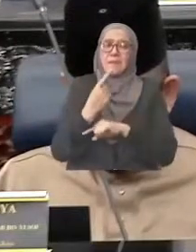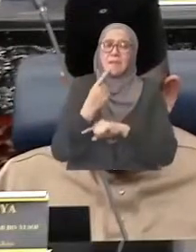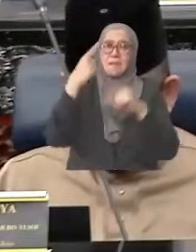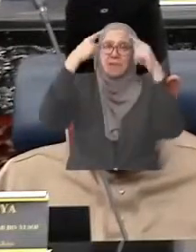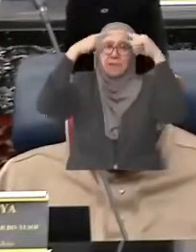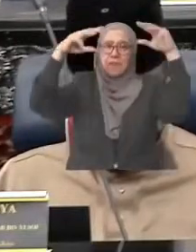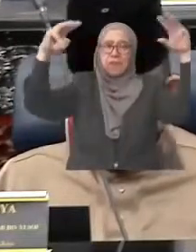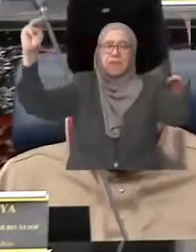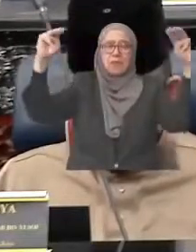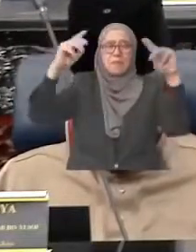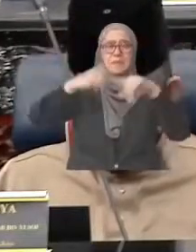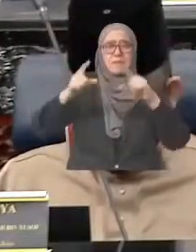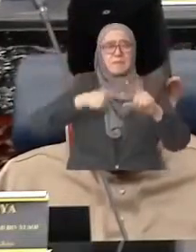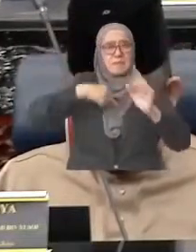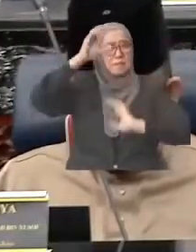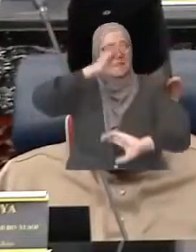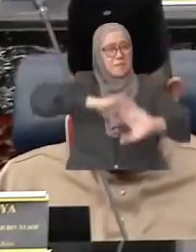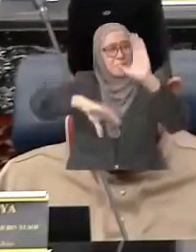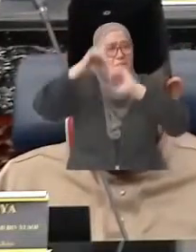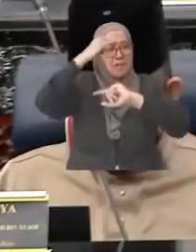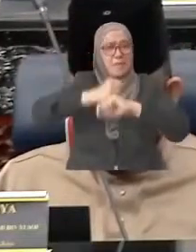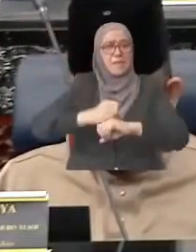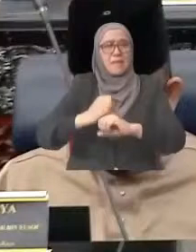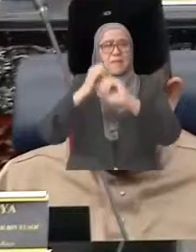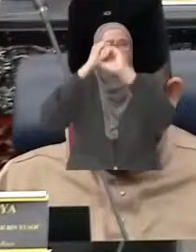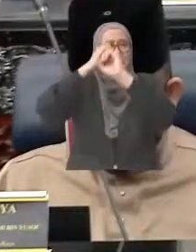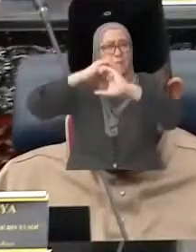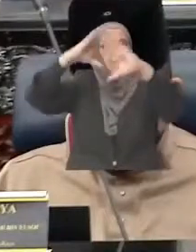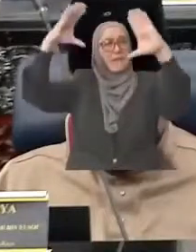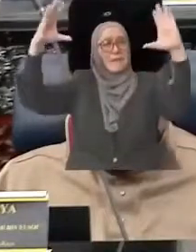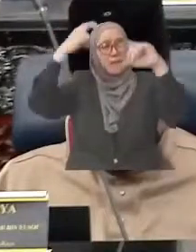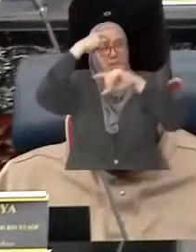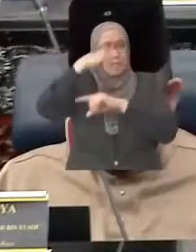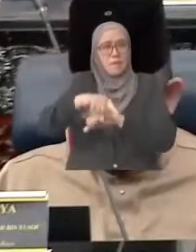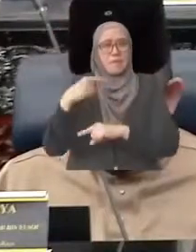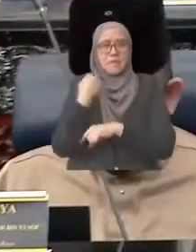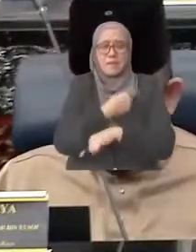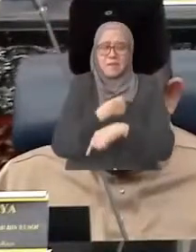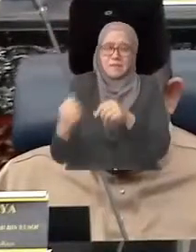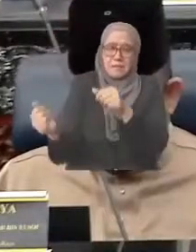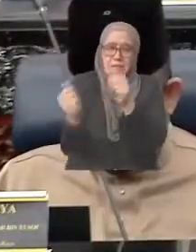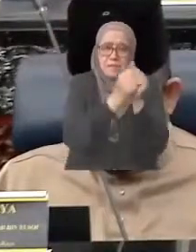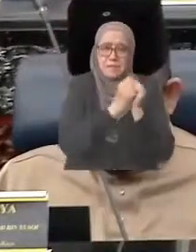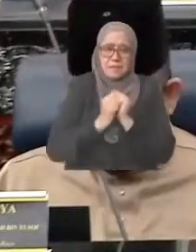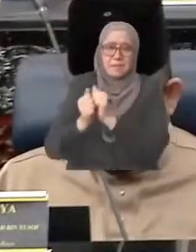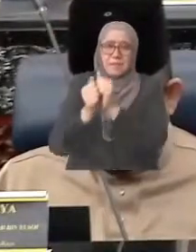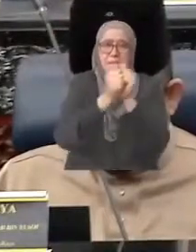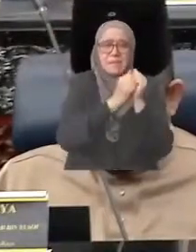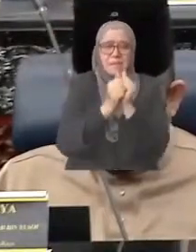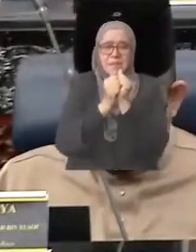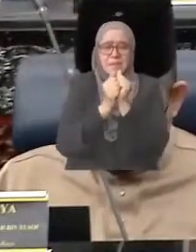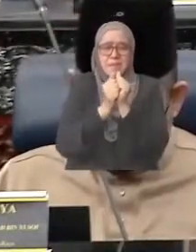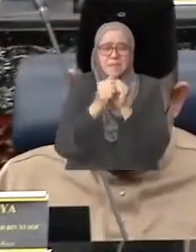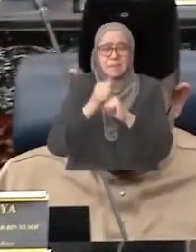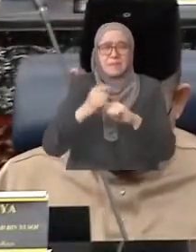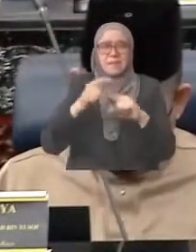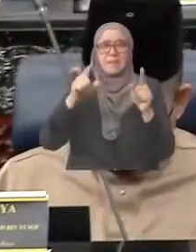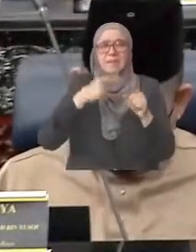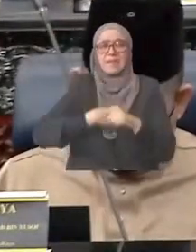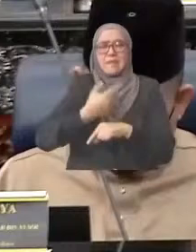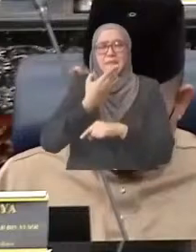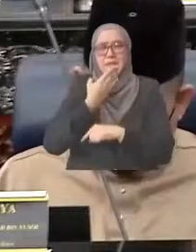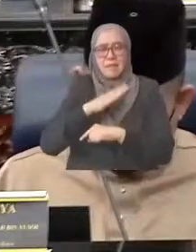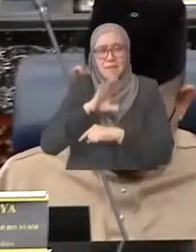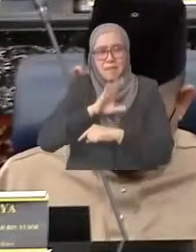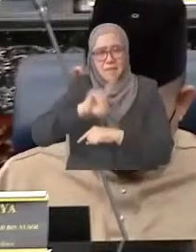setiap daripada kita tersemai nilai keterangan kuman kebersamaan dan kesuburan sedih pertama di bawah oke sini